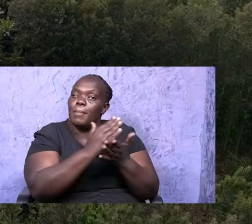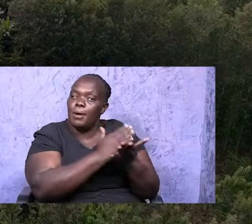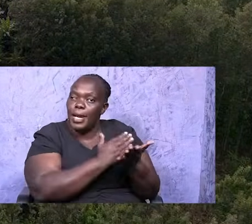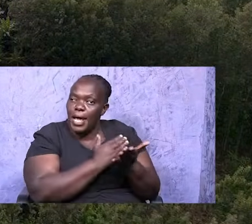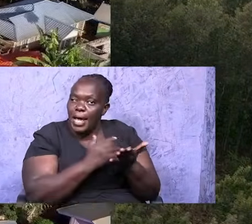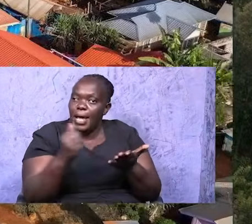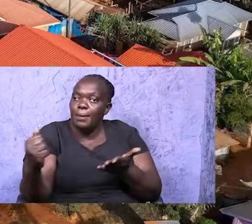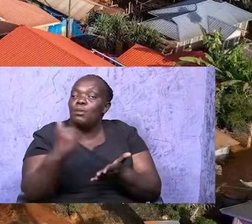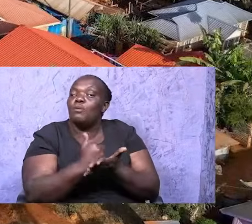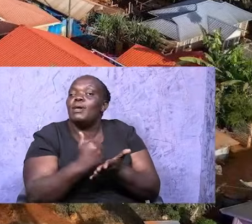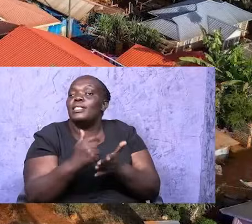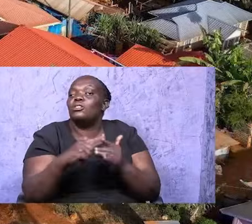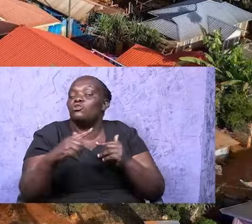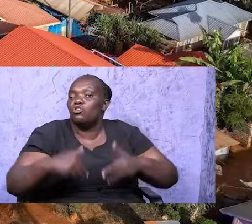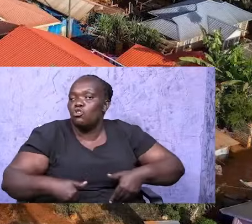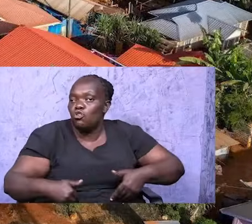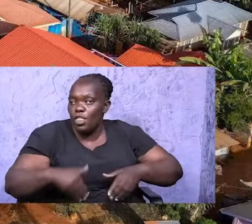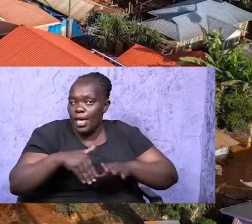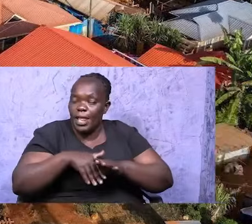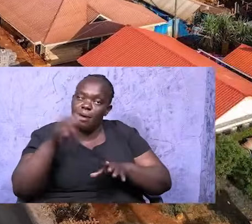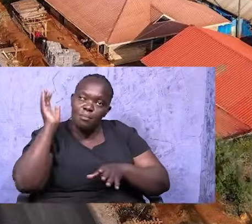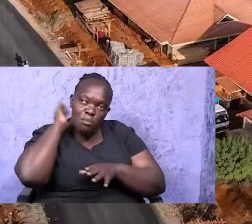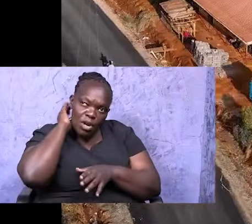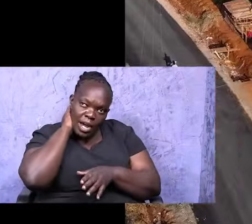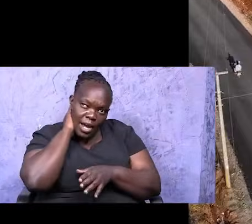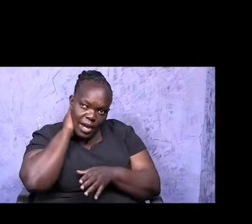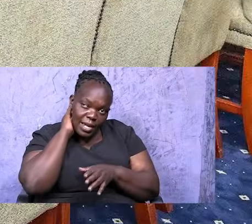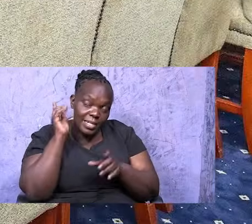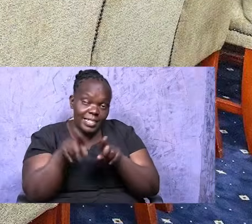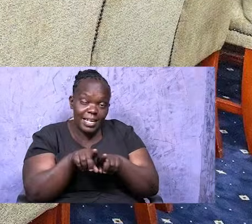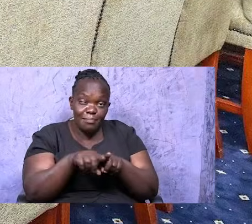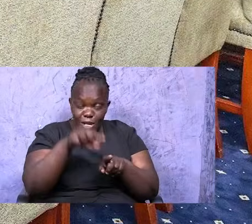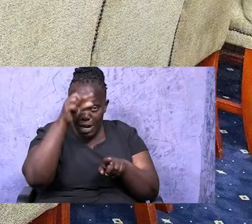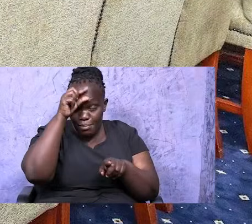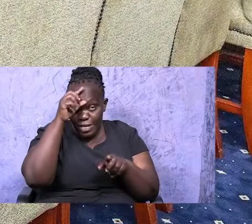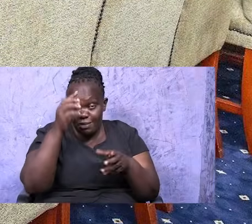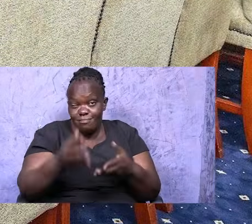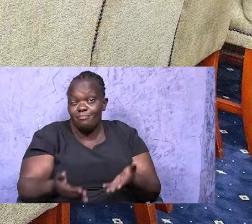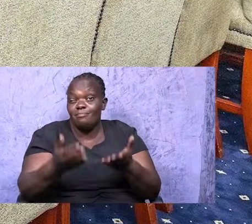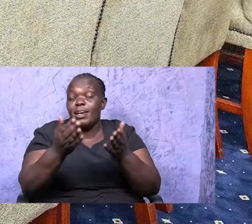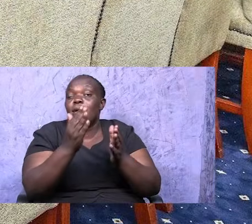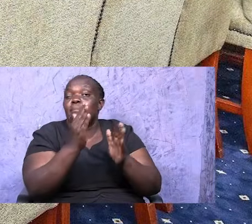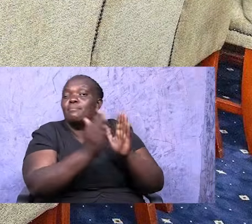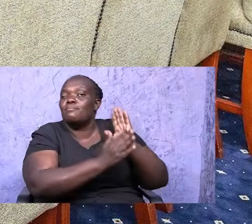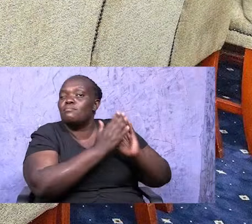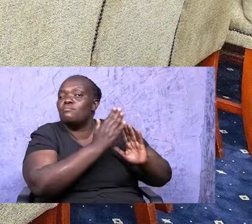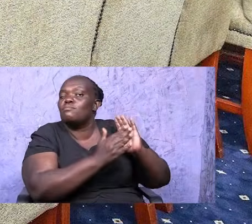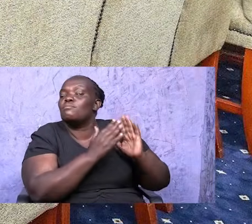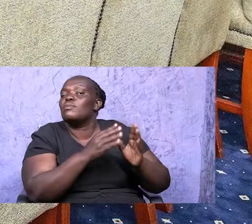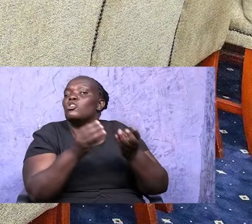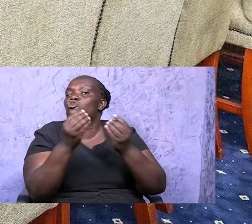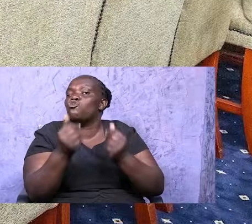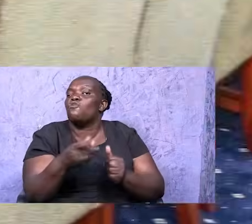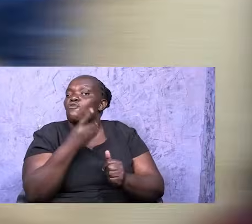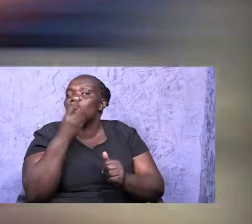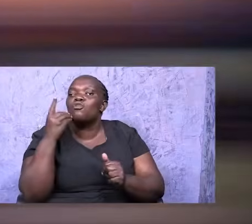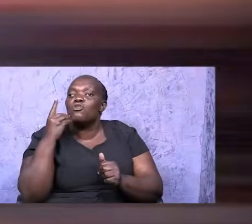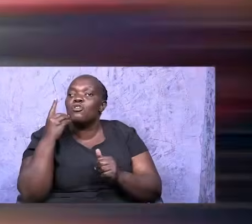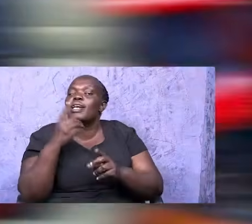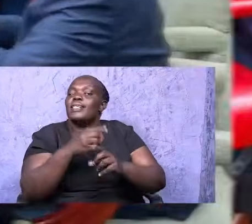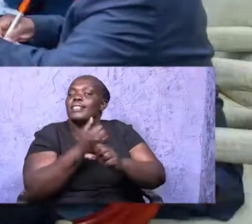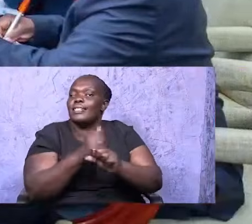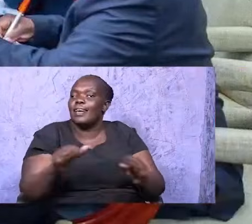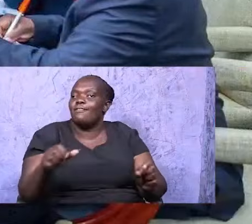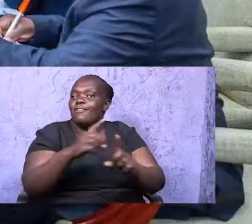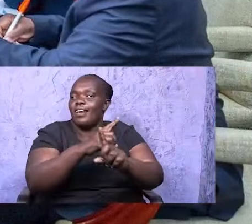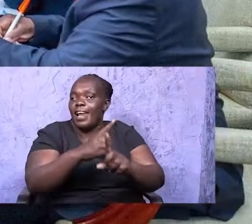na kuunda ajira kwa vijana Murang'a. Serikali imeimarisha mkakati ya kukabiliana na ukame